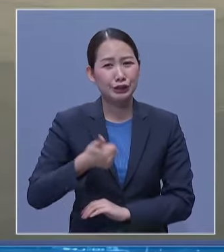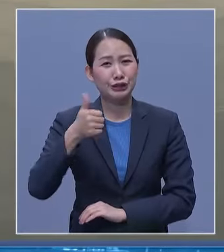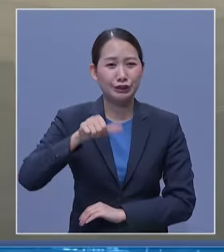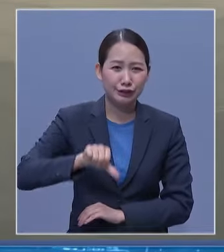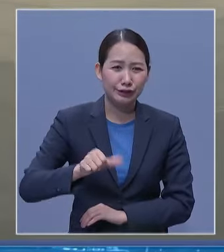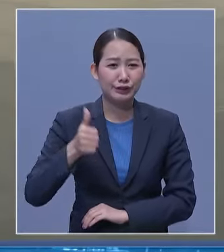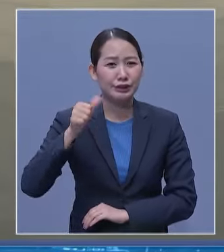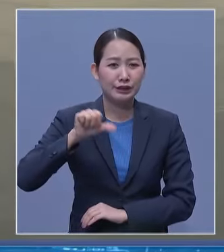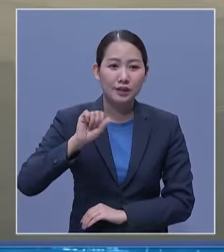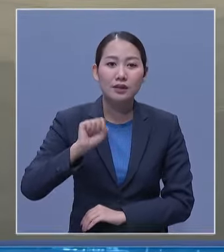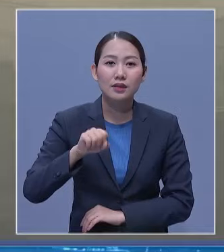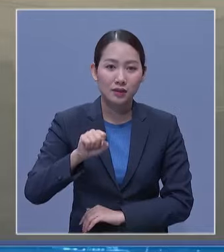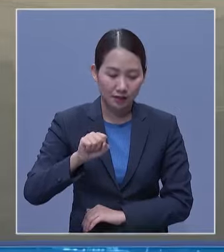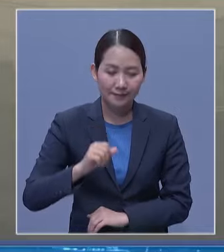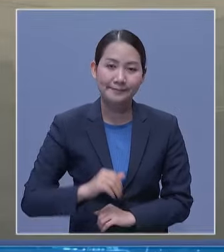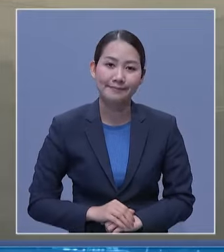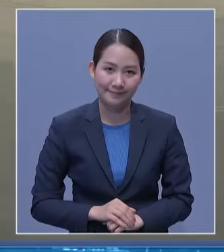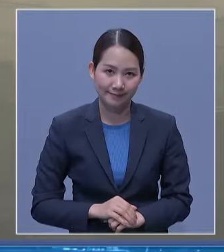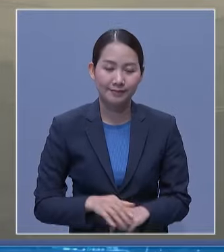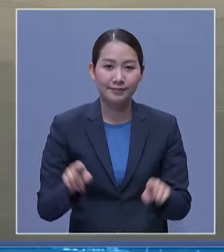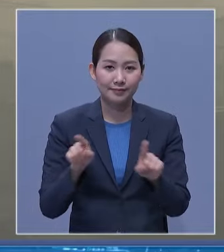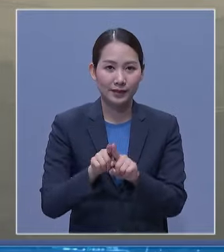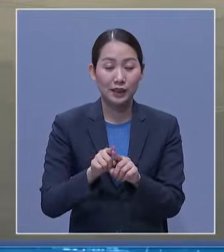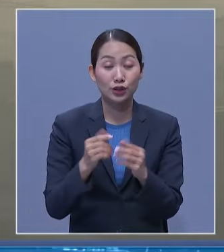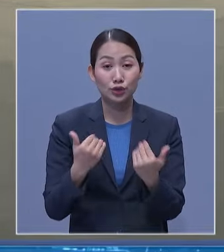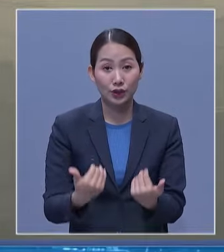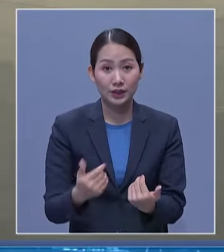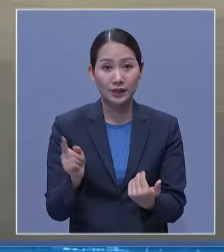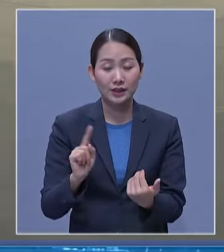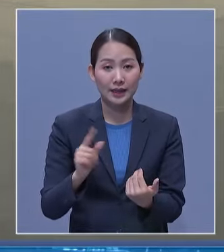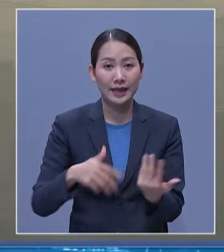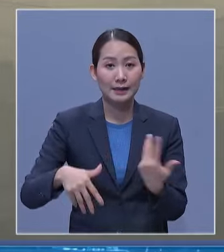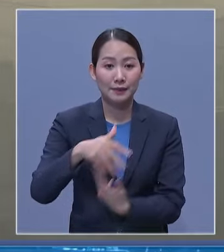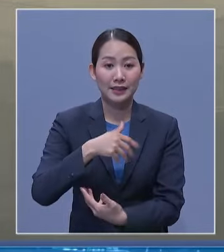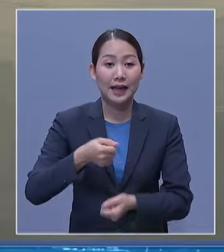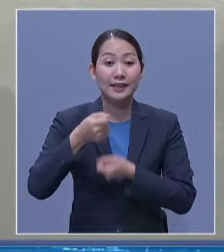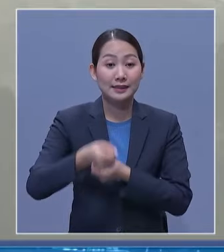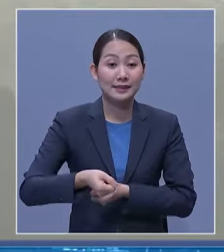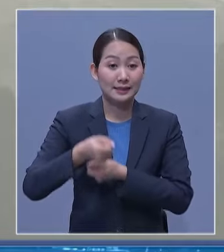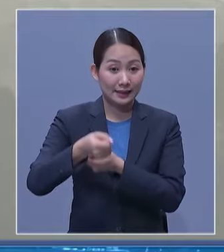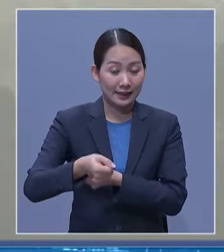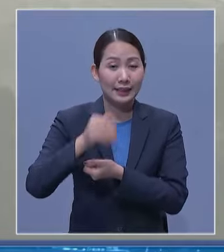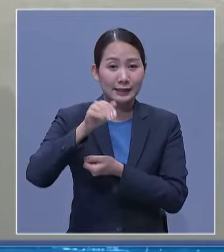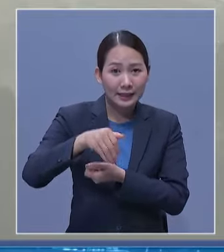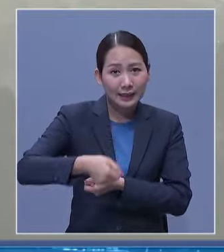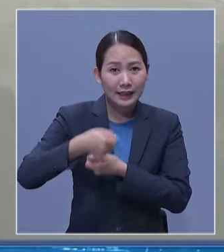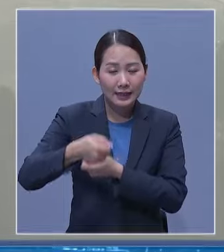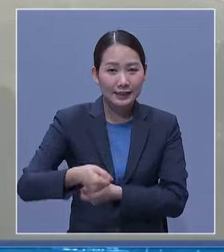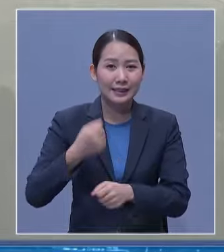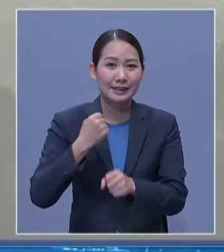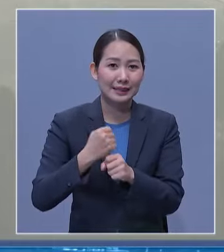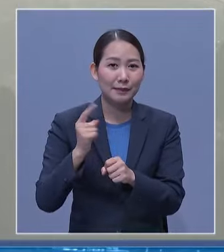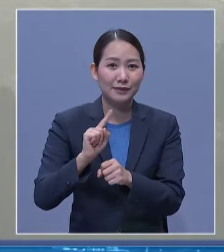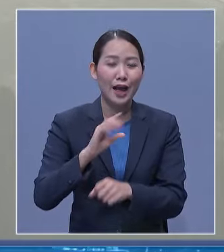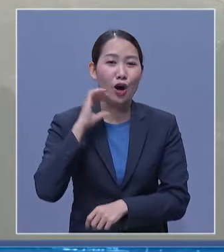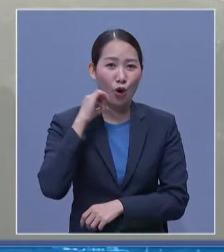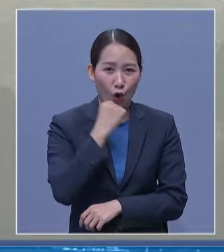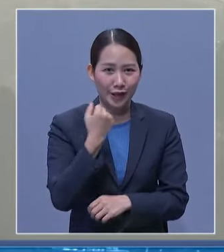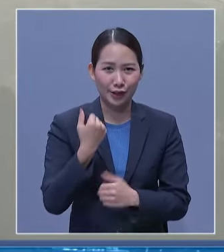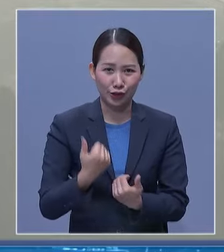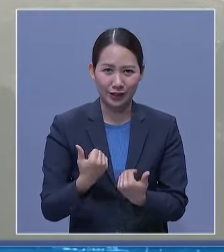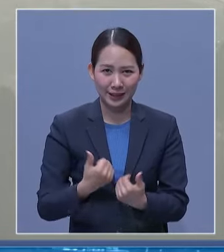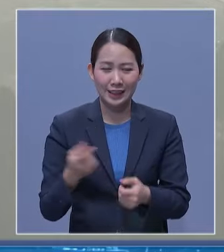ระยะยาวประกอบกับภาคการเกษตรตอนนี้จะเป็นช่วงที่มีผลผลิตอ้อยออกมาแล้วก็จะเตรียมนำส่งโรงงานแต่ว่าก่อนที่